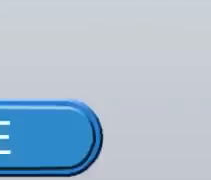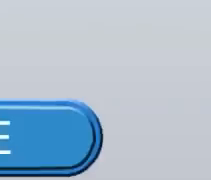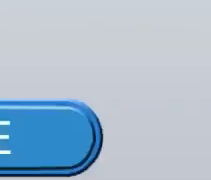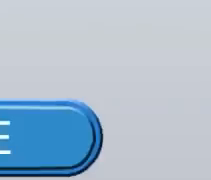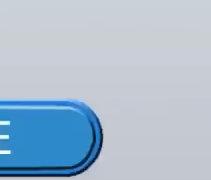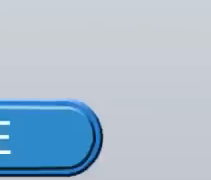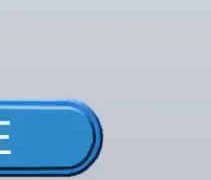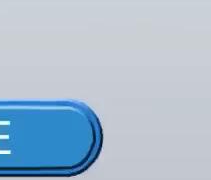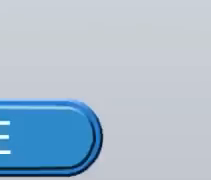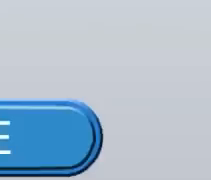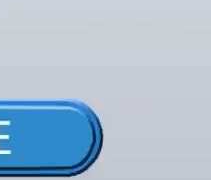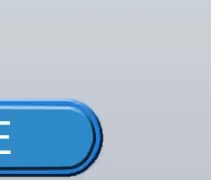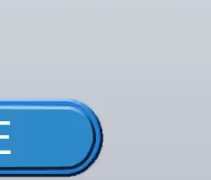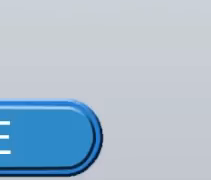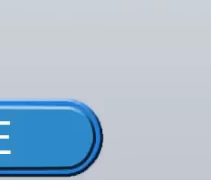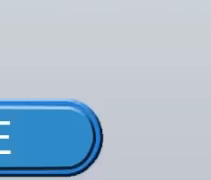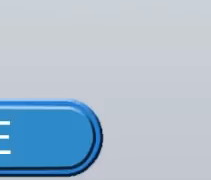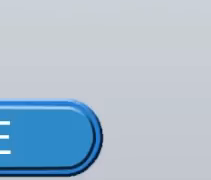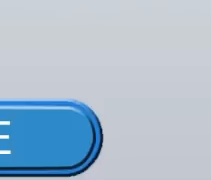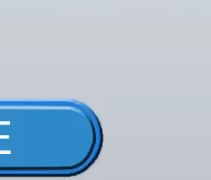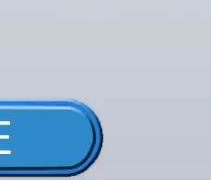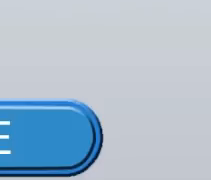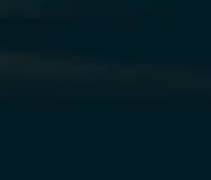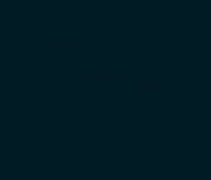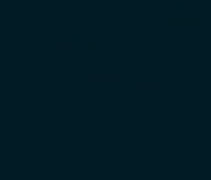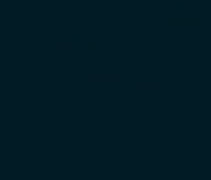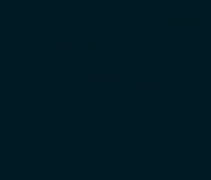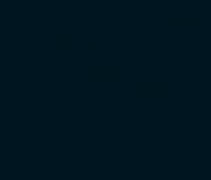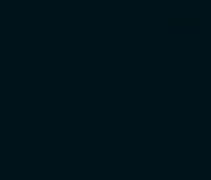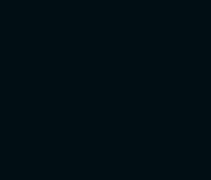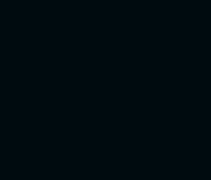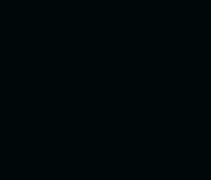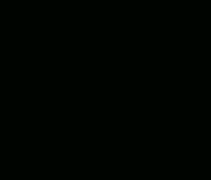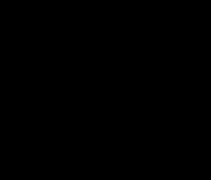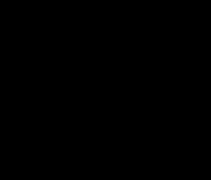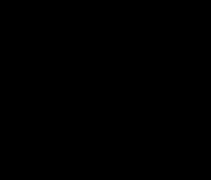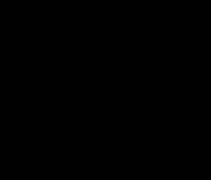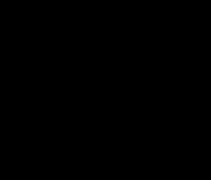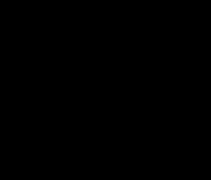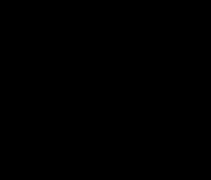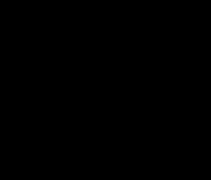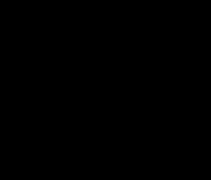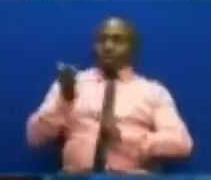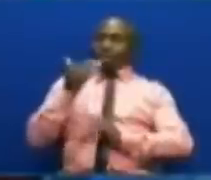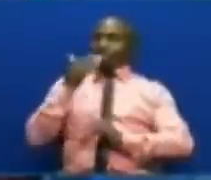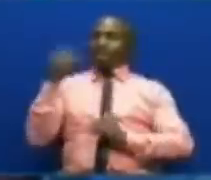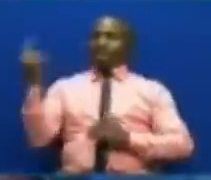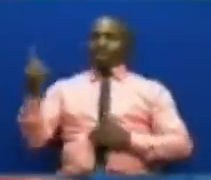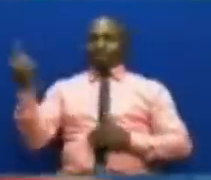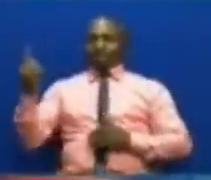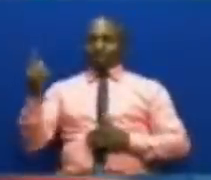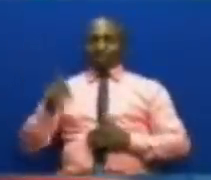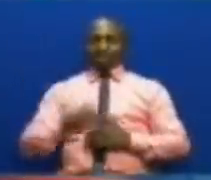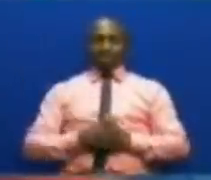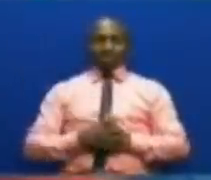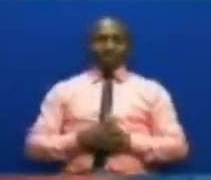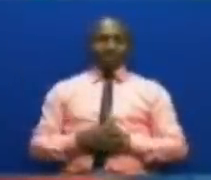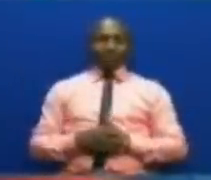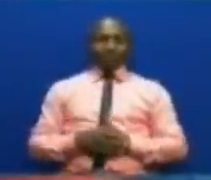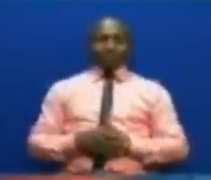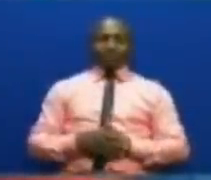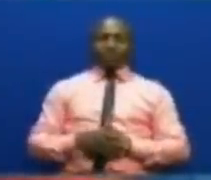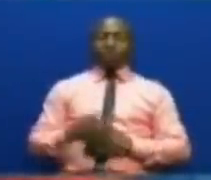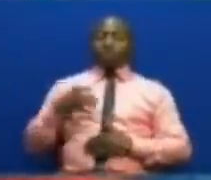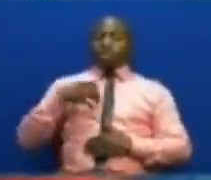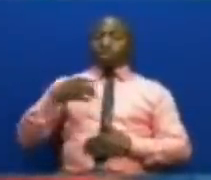siku. Usisahau kusubscribe, kisha like na comment. Gilly Bonny Online TV. Wizara ya Afya,